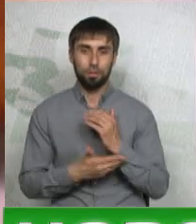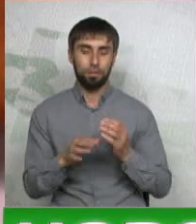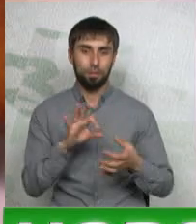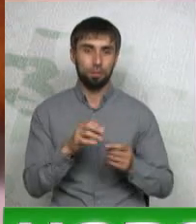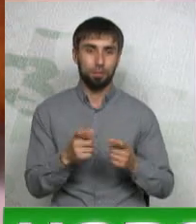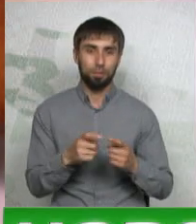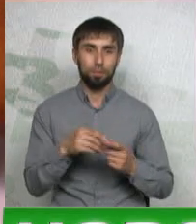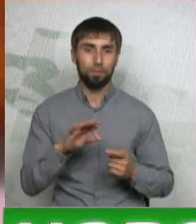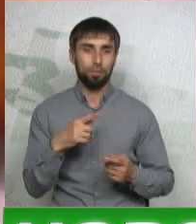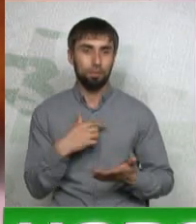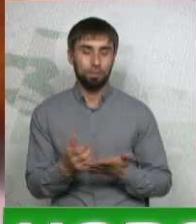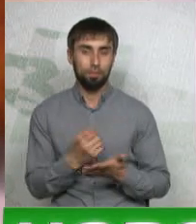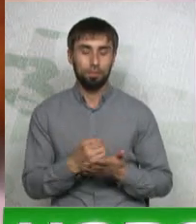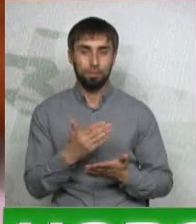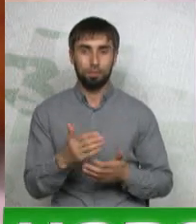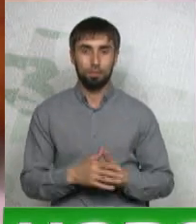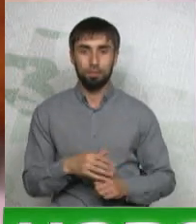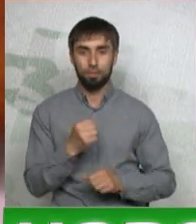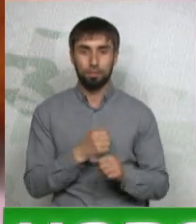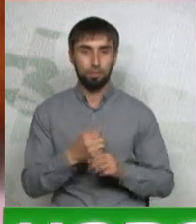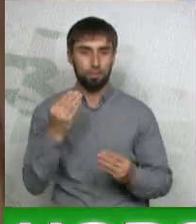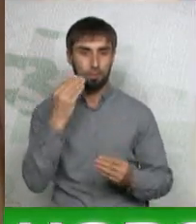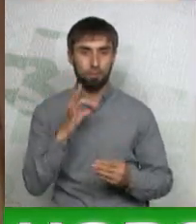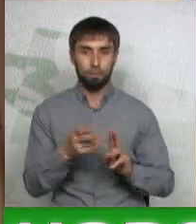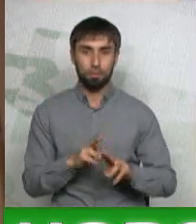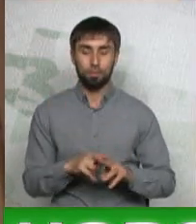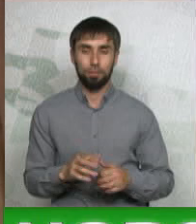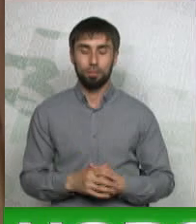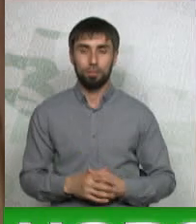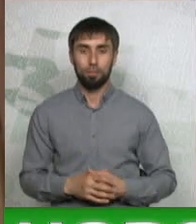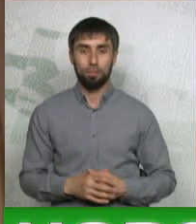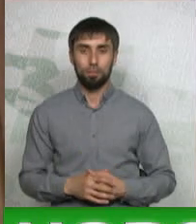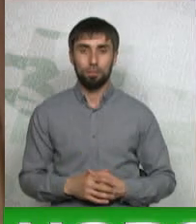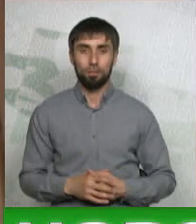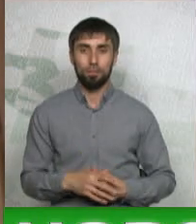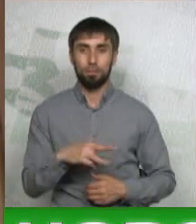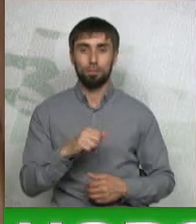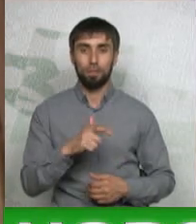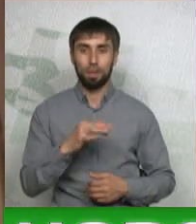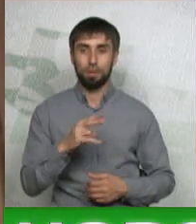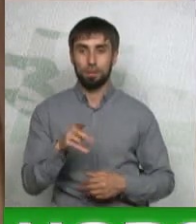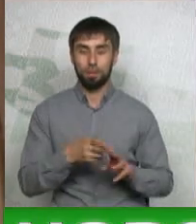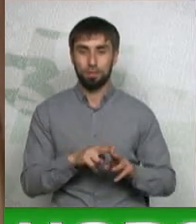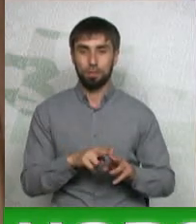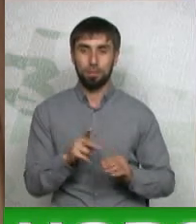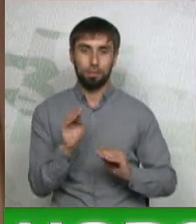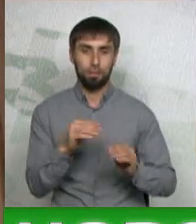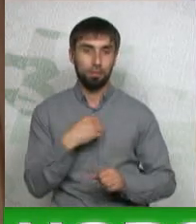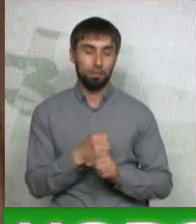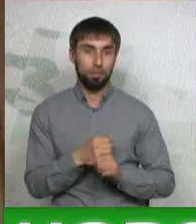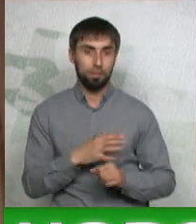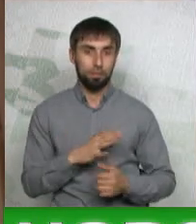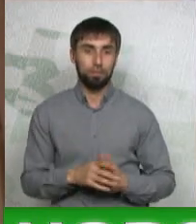пластмасса, там то, что я нахожу во дворе, там вот сделал примерно вот это. Как бы магазин, вот имитация магазина, вот это сделалось